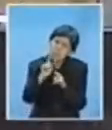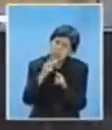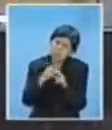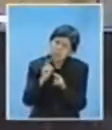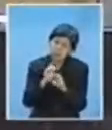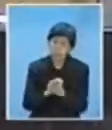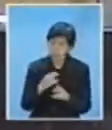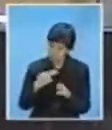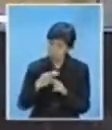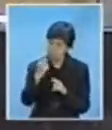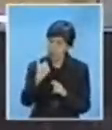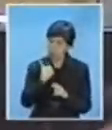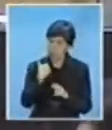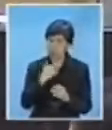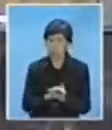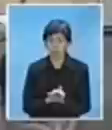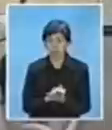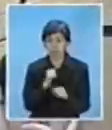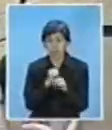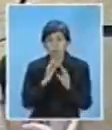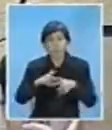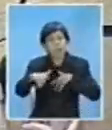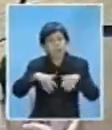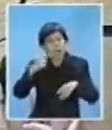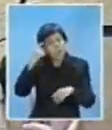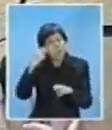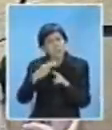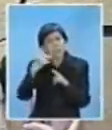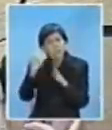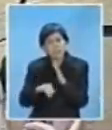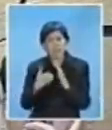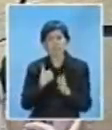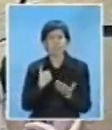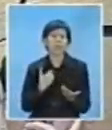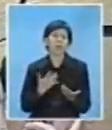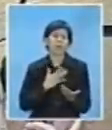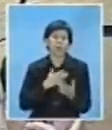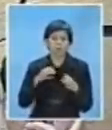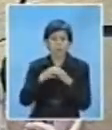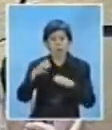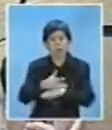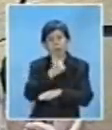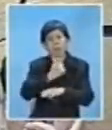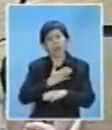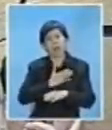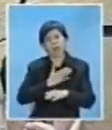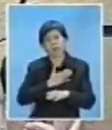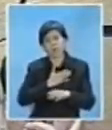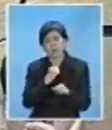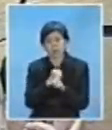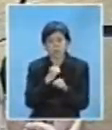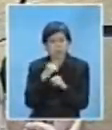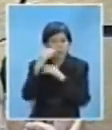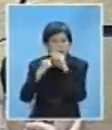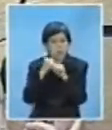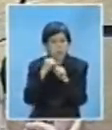เนี่ย เสียหายเพราะว่าทำให้ประชาชนเข้าใจผิดว่าดิฉันและพรรคการเมืองของดิฉันไม่ได้คิดที่จะพัฒ